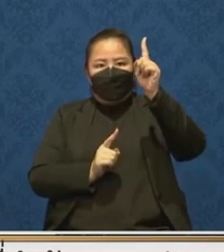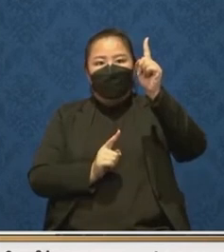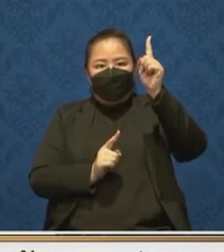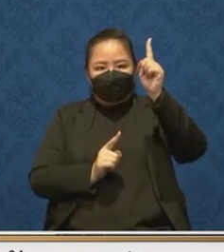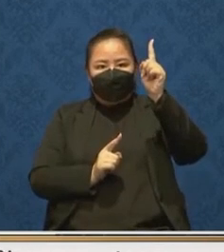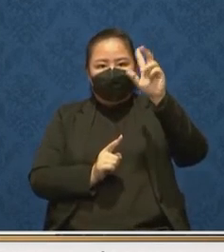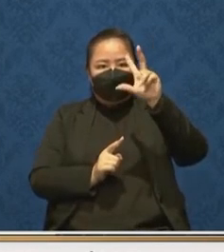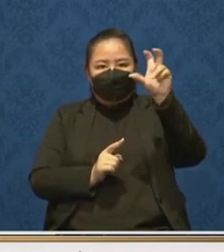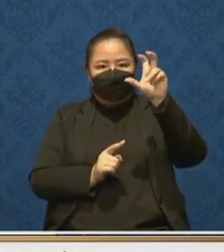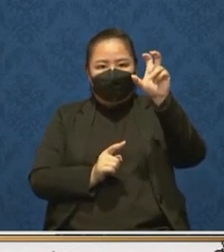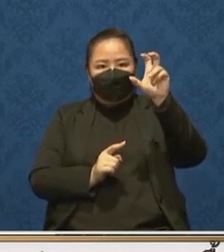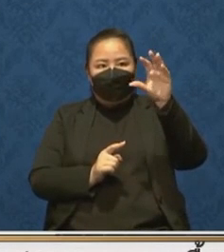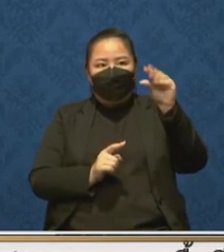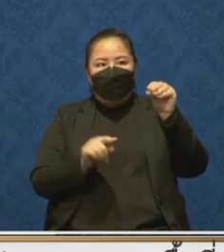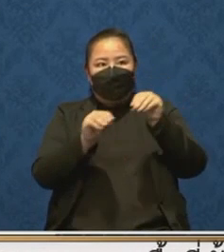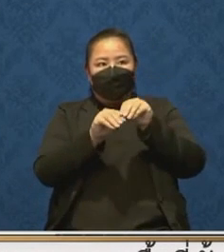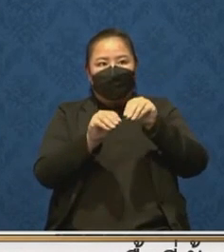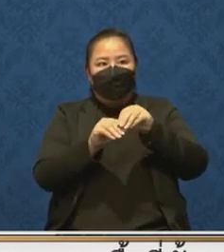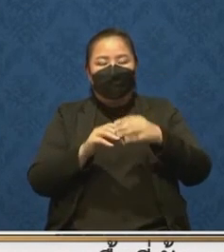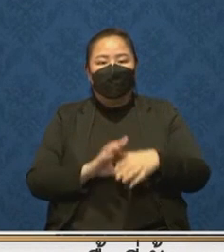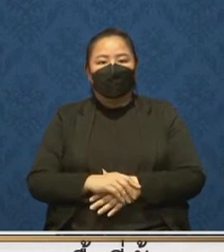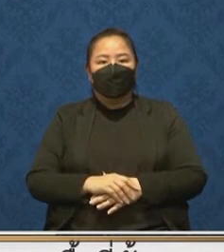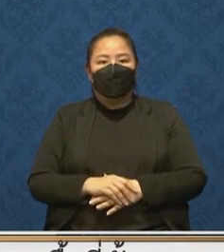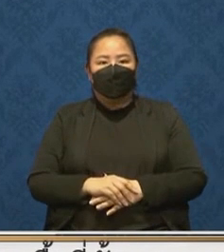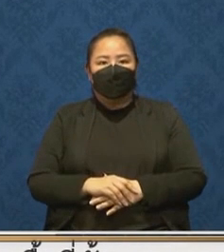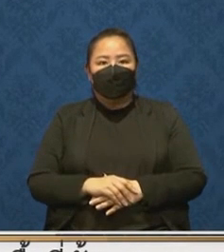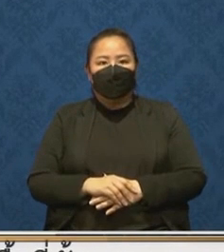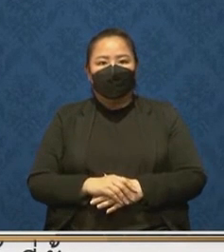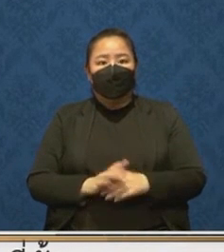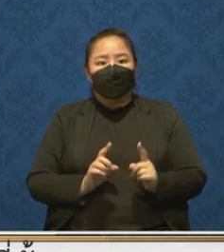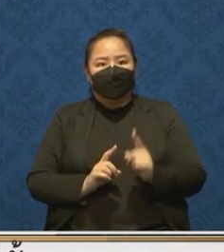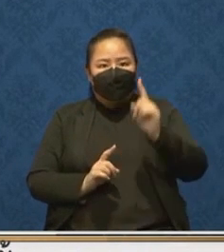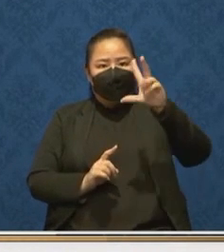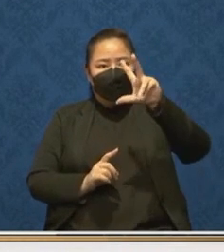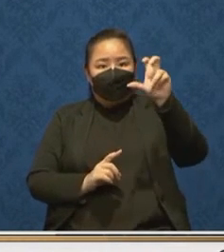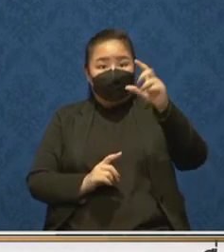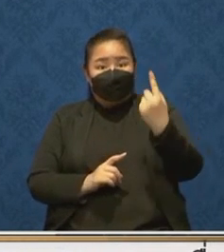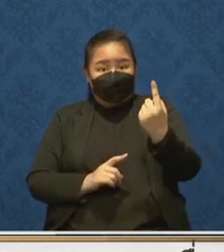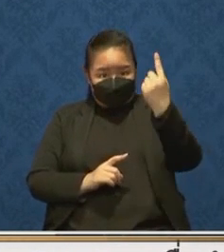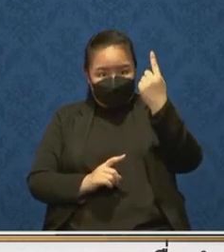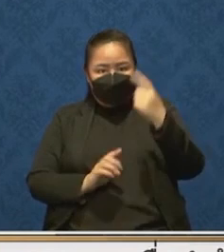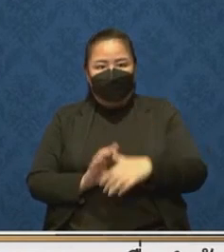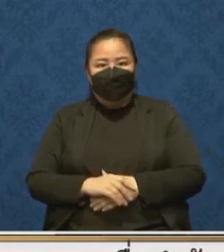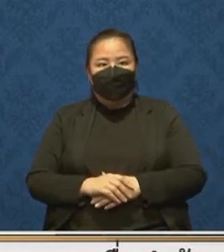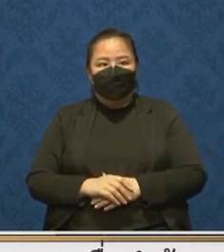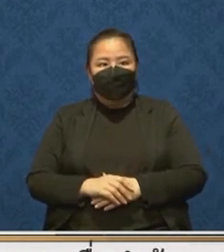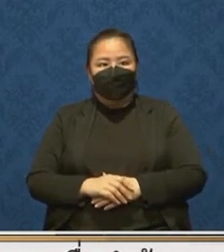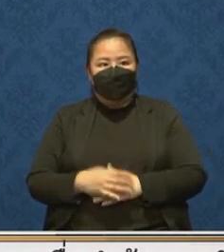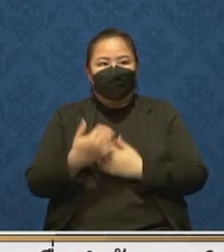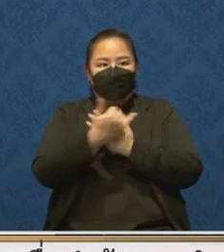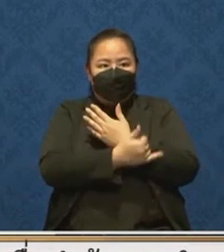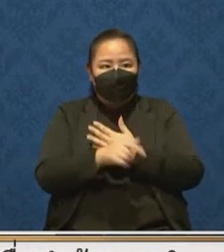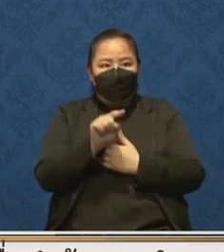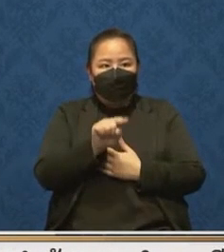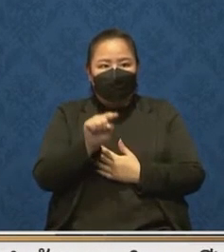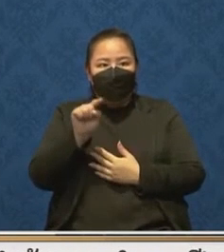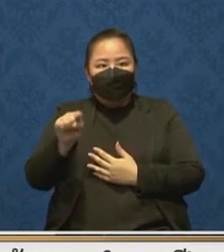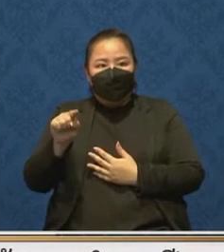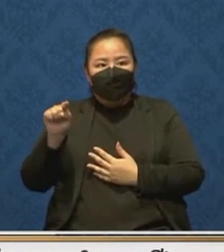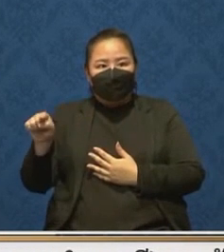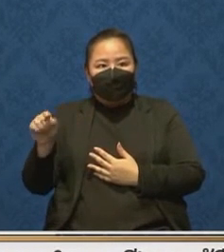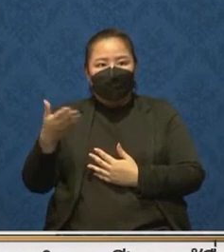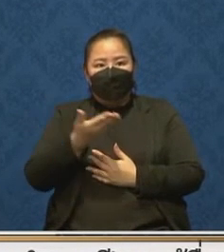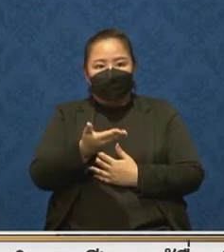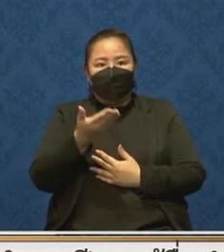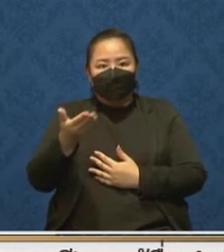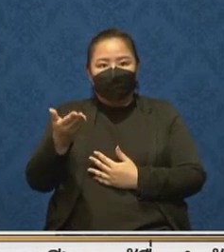บนคือราคาที่เราซือเกือบ 300 บาท ต่โสประเทศสาอุรีาราบี อัฟริกา ใต้ ฟิลิป